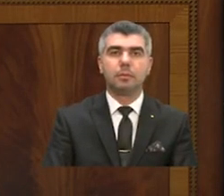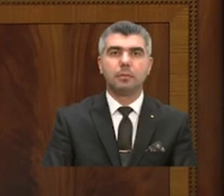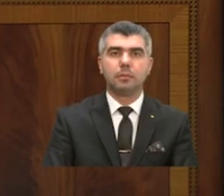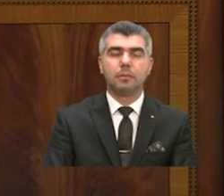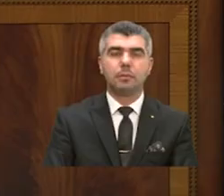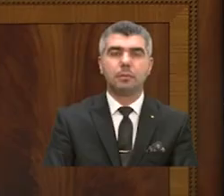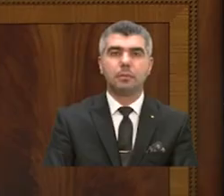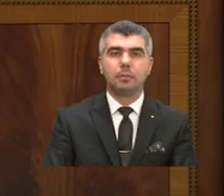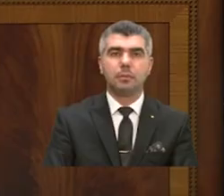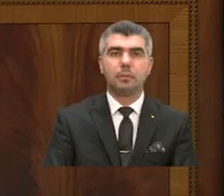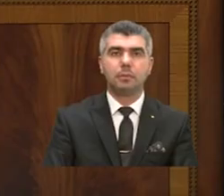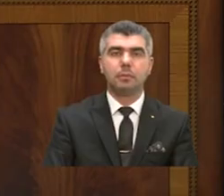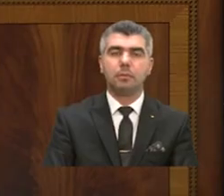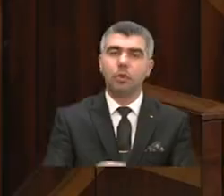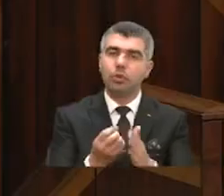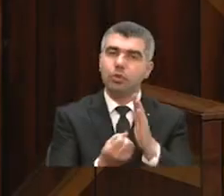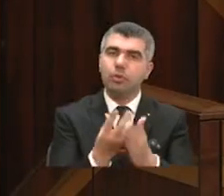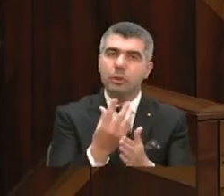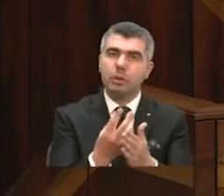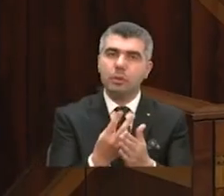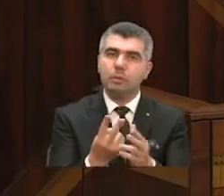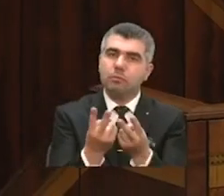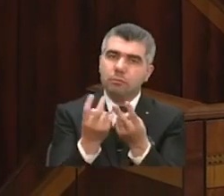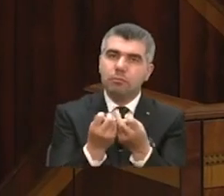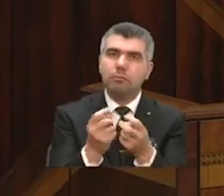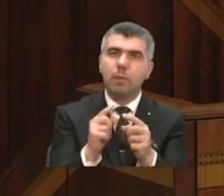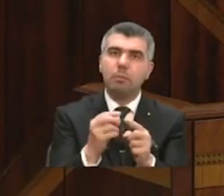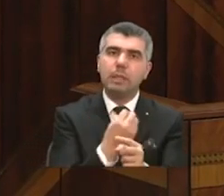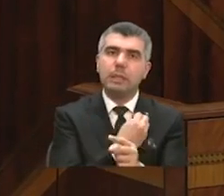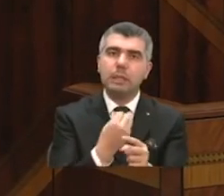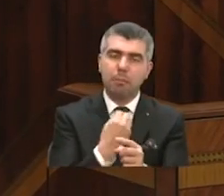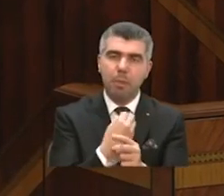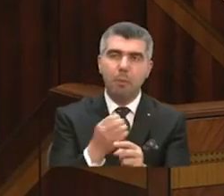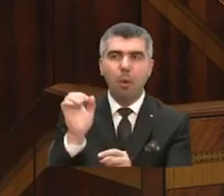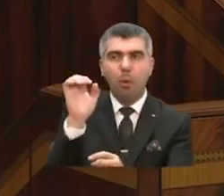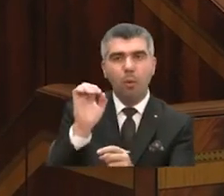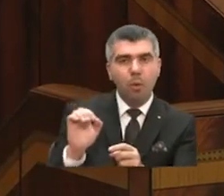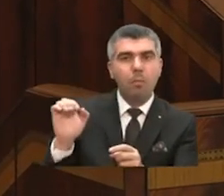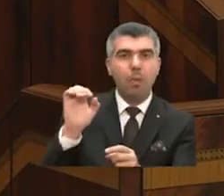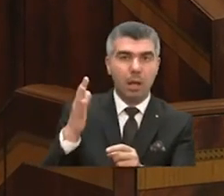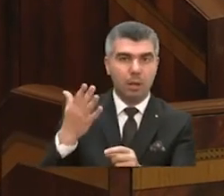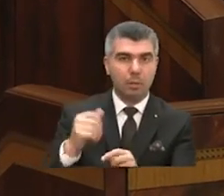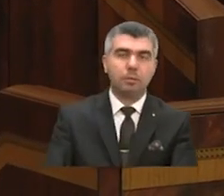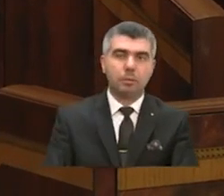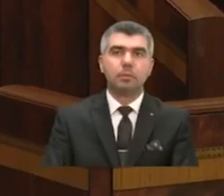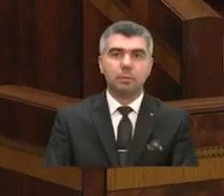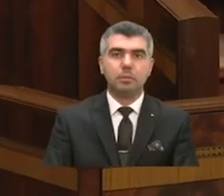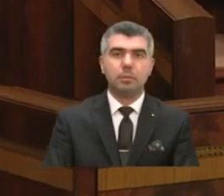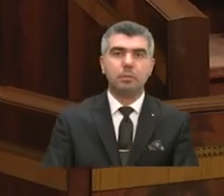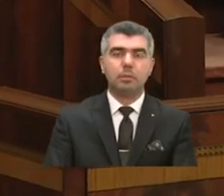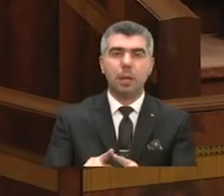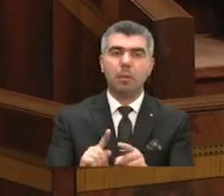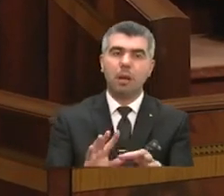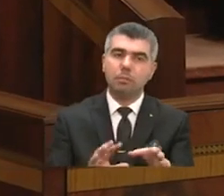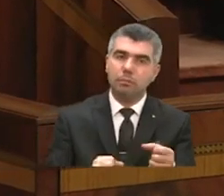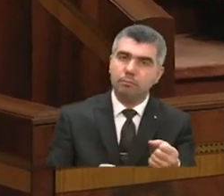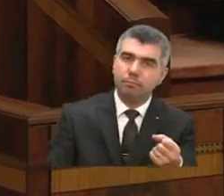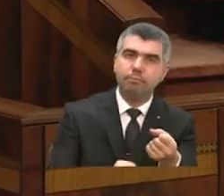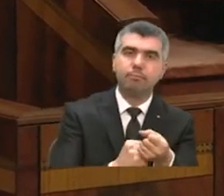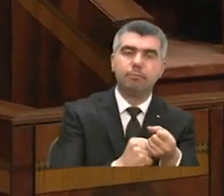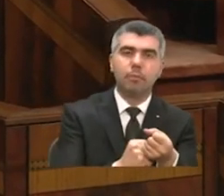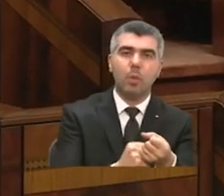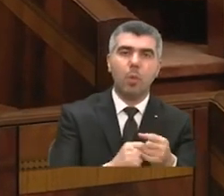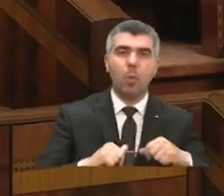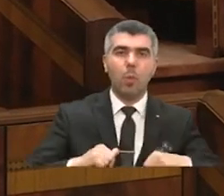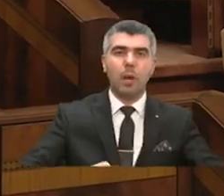يعني تشجيع ديال استقطاب الأطباء الأجانب لمؤازرة جهود الوزارة في حل